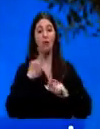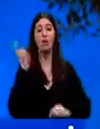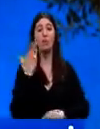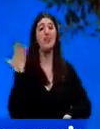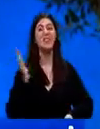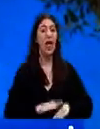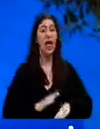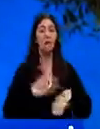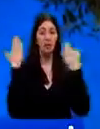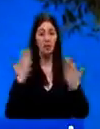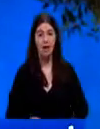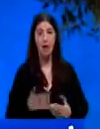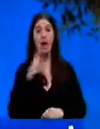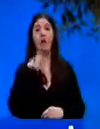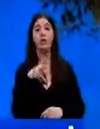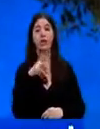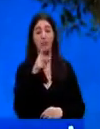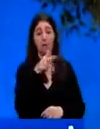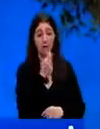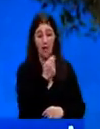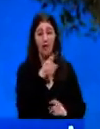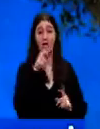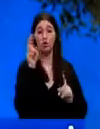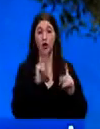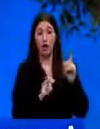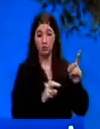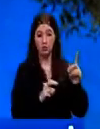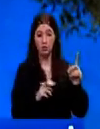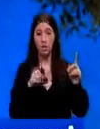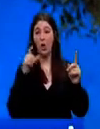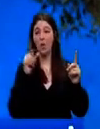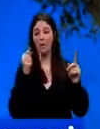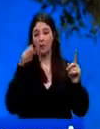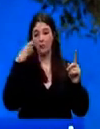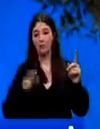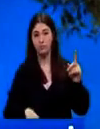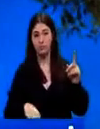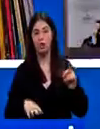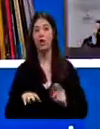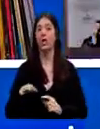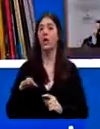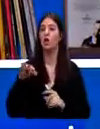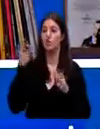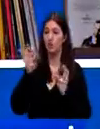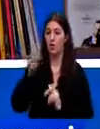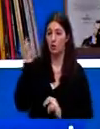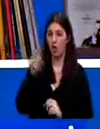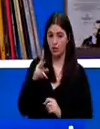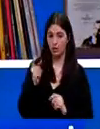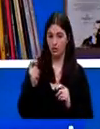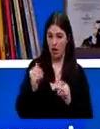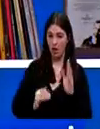yaptı da 18 liradan dolar 11 liraya indi? Şimdi dolar 18 liraya